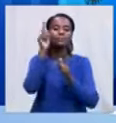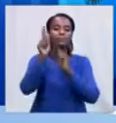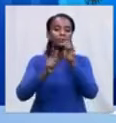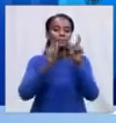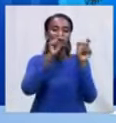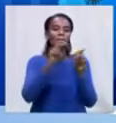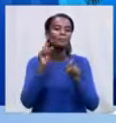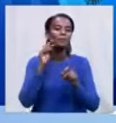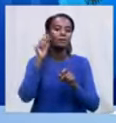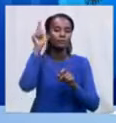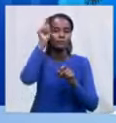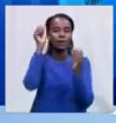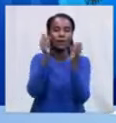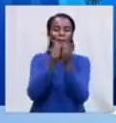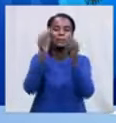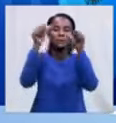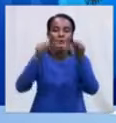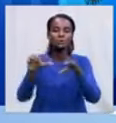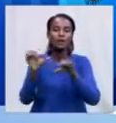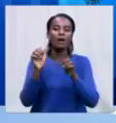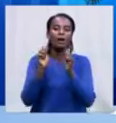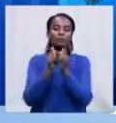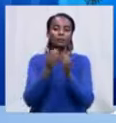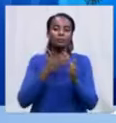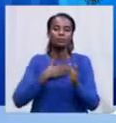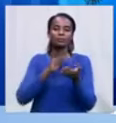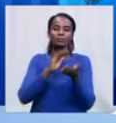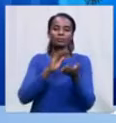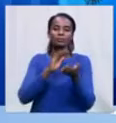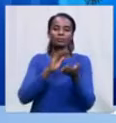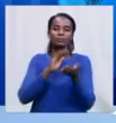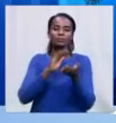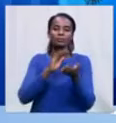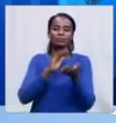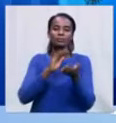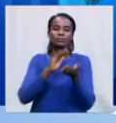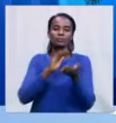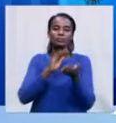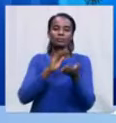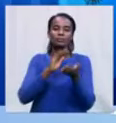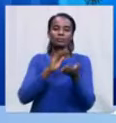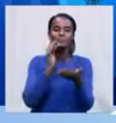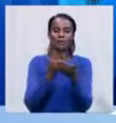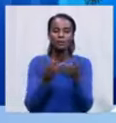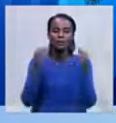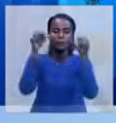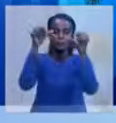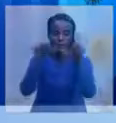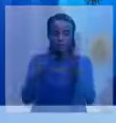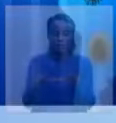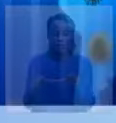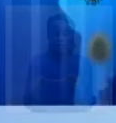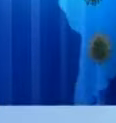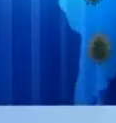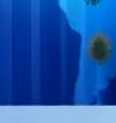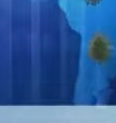ቋንቋ ደግሞ ማዛነቱ አብረን ቆይታ አደረግን። አብራችሁን ስለሆናችሁ ከልብ እናመሰግናለን። በያላችሁበት መልካም ቆይታ።